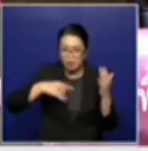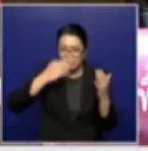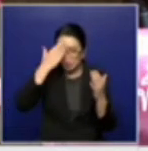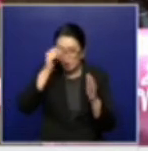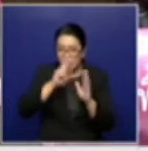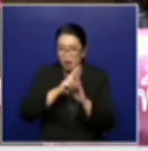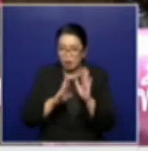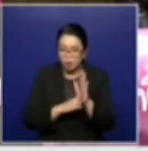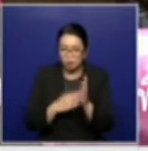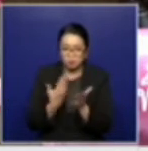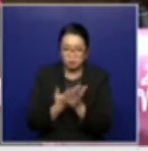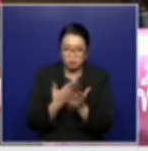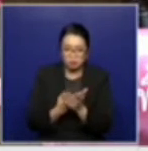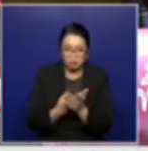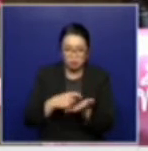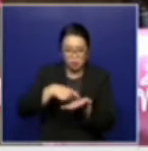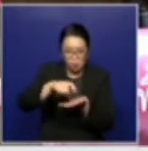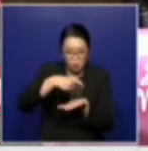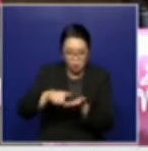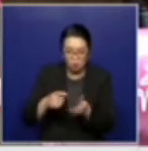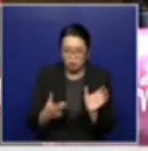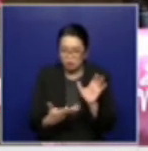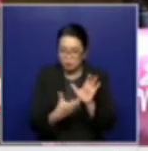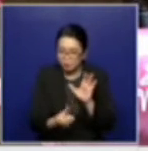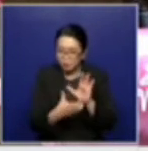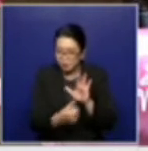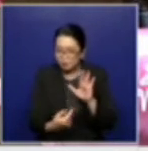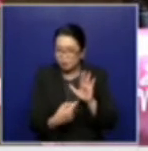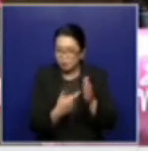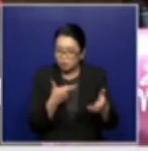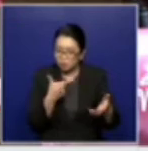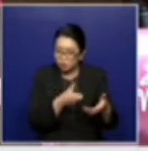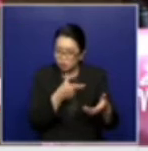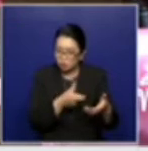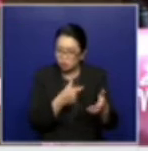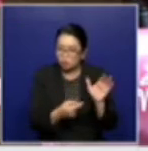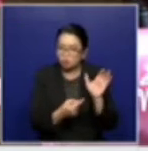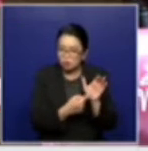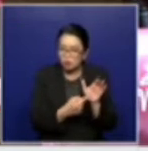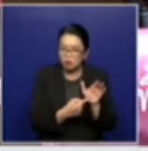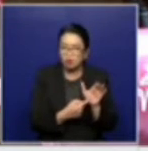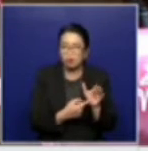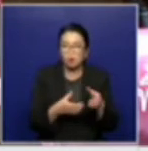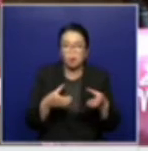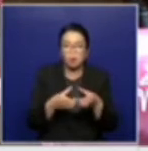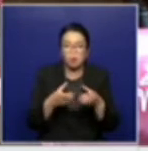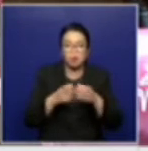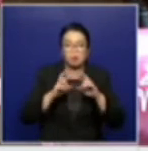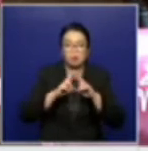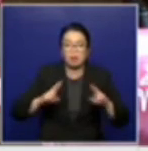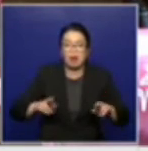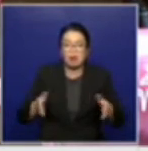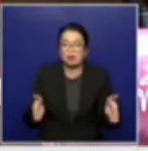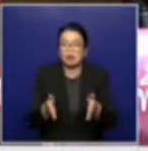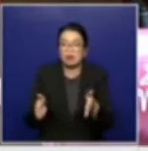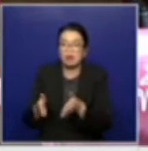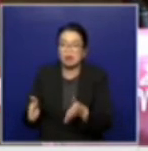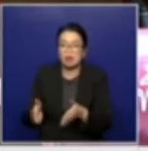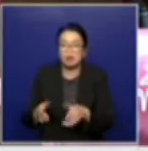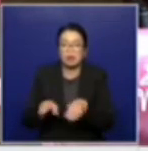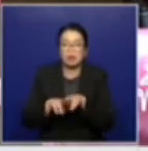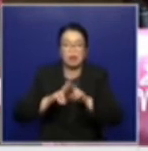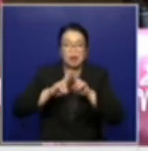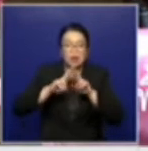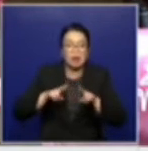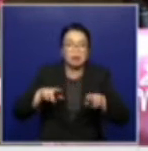ทรอนิกส์เพราะโครงการนี้เป็นการจ่ายเงินผ่านระบบอิเล็กทรอนิกส์ทำให้ร้านค้าย่อยหาบเล่แผงลอย